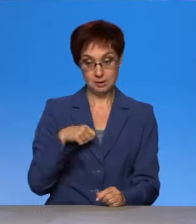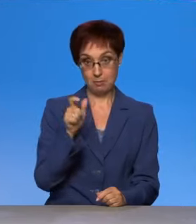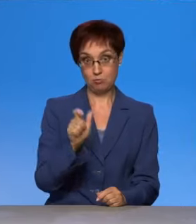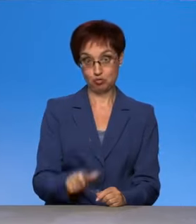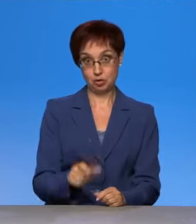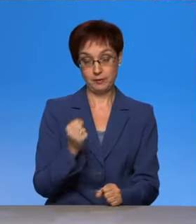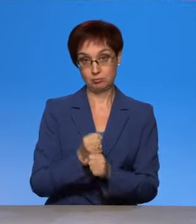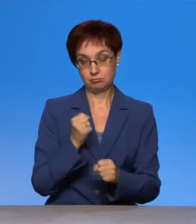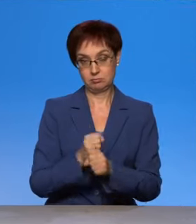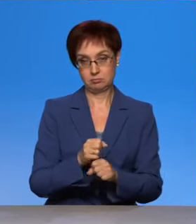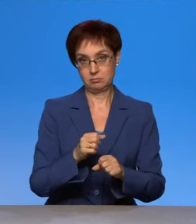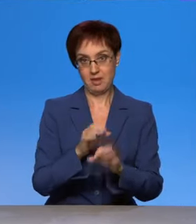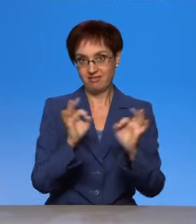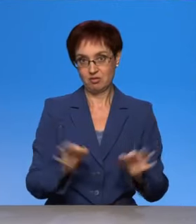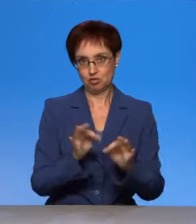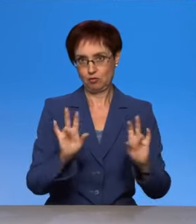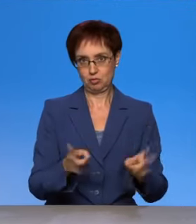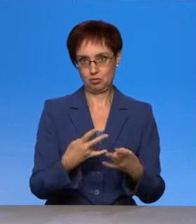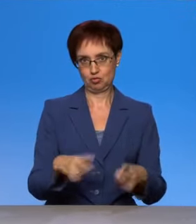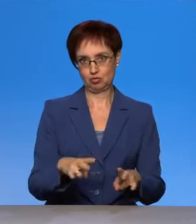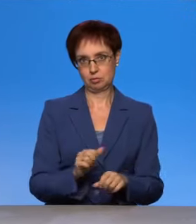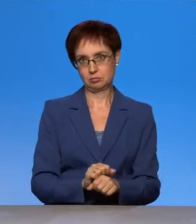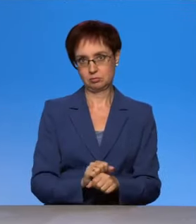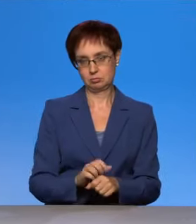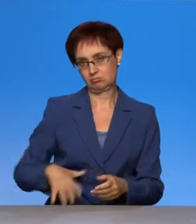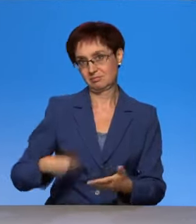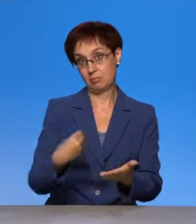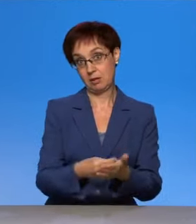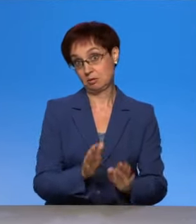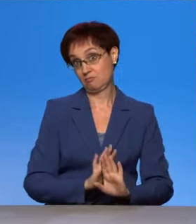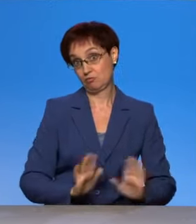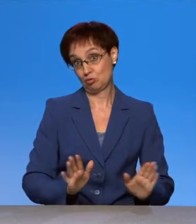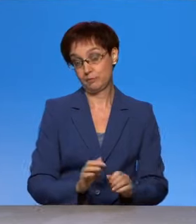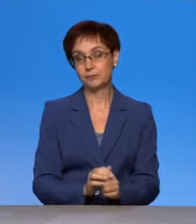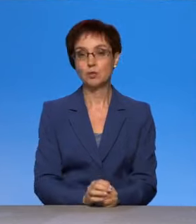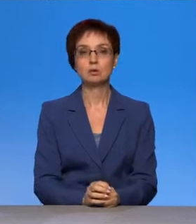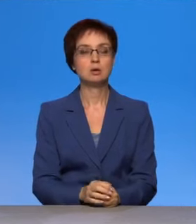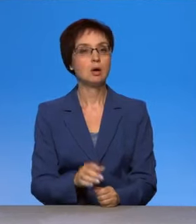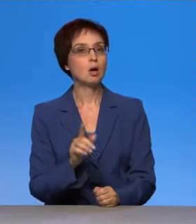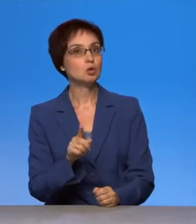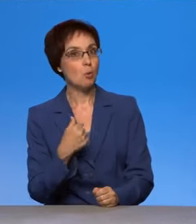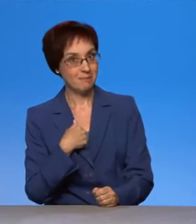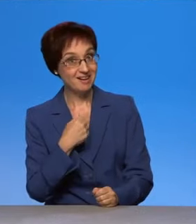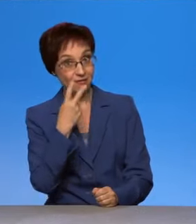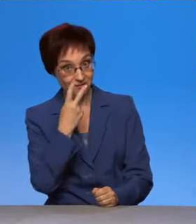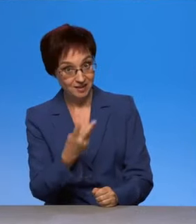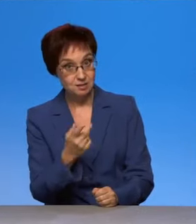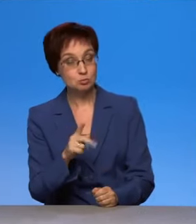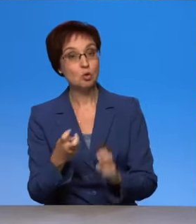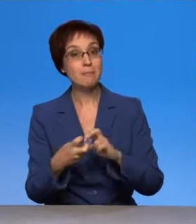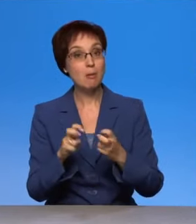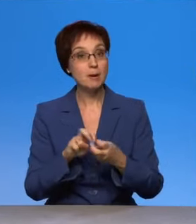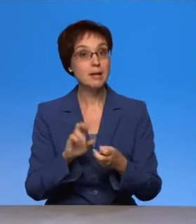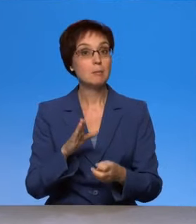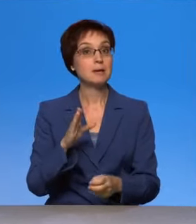по статистике, что проблемы с психикой стали чаще у современного человека встречаться. И мне кажется, что, и об этом и многие ваши коллеги